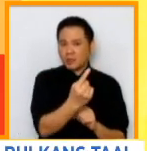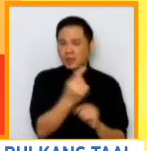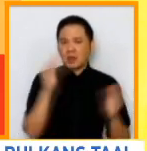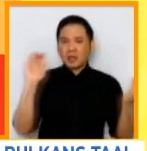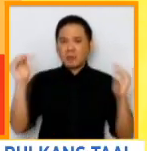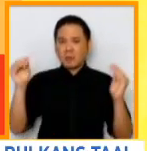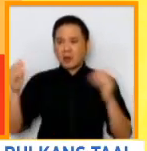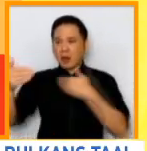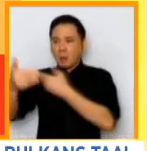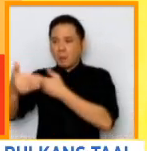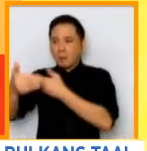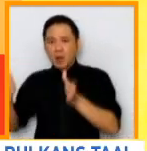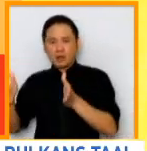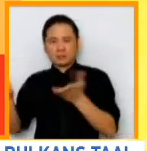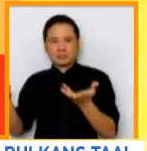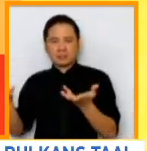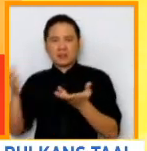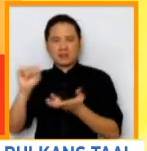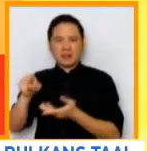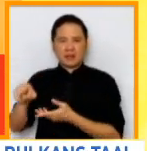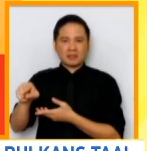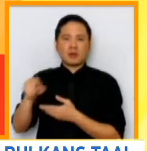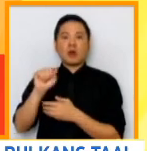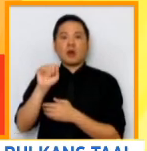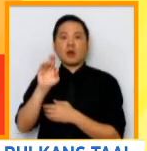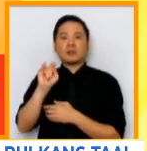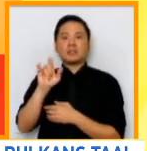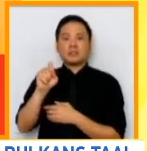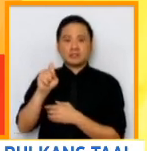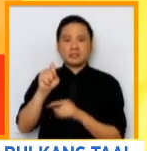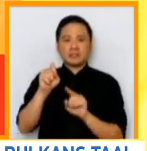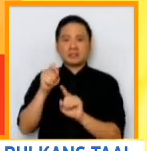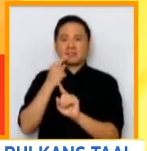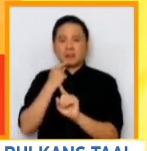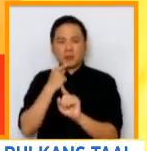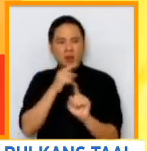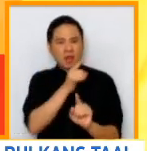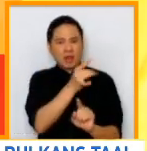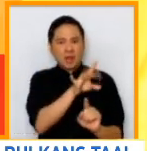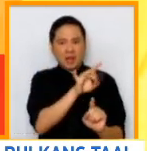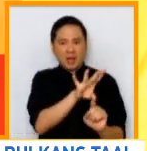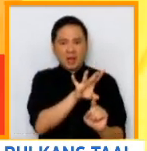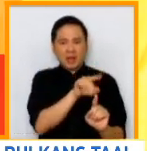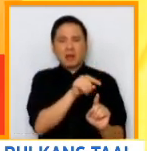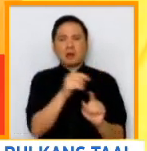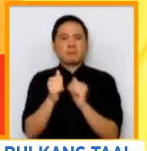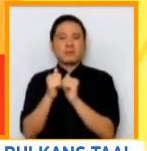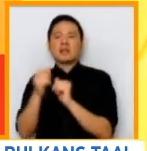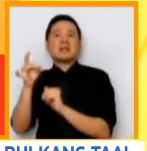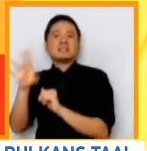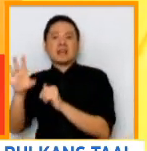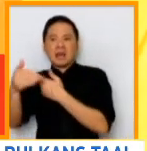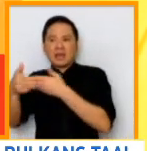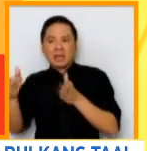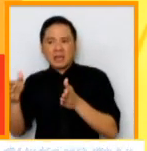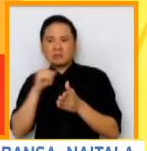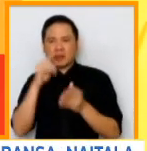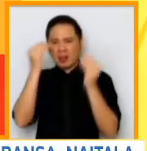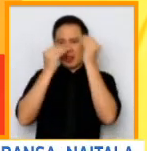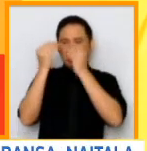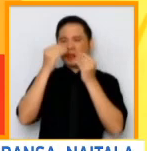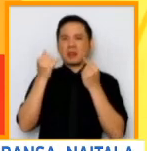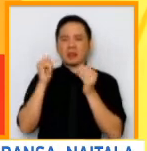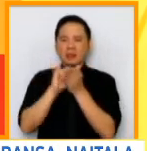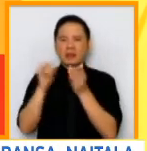pack. Pero ang dating sa audit ay one piece is one piece. Uh-oh. Isang gampira. At least nakaklaro, so, ano? Lahat